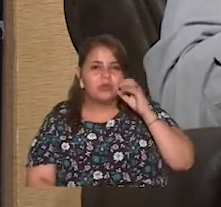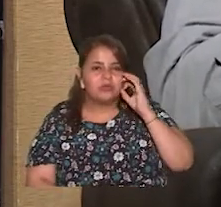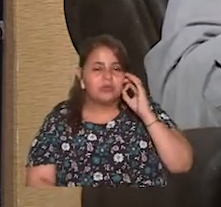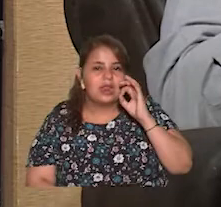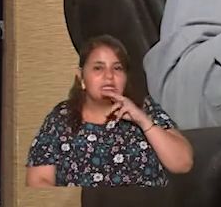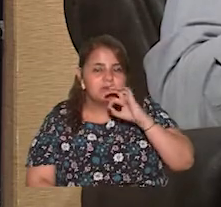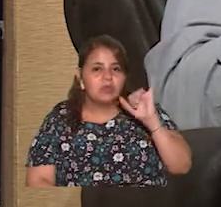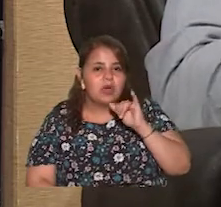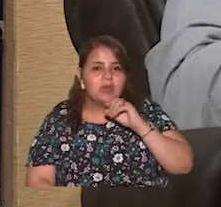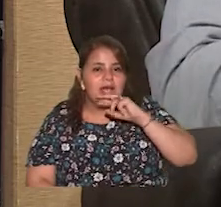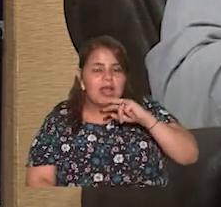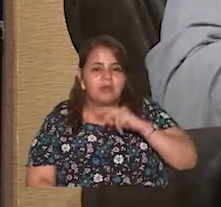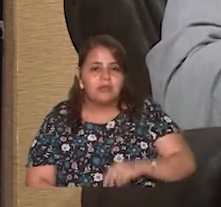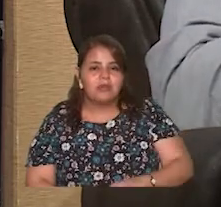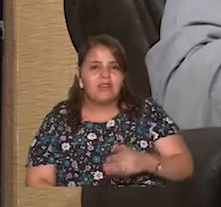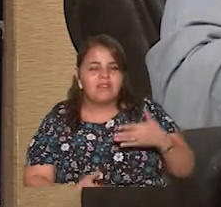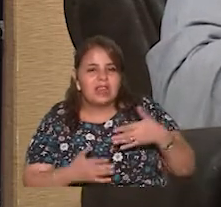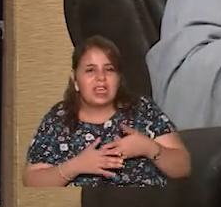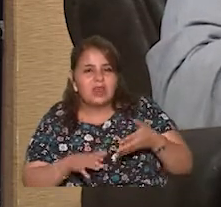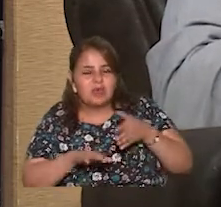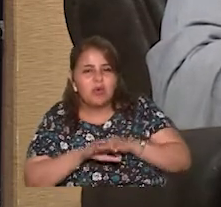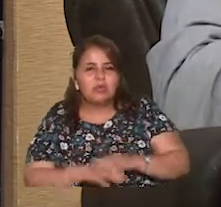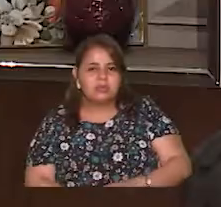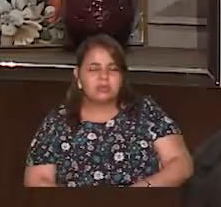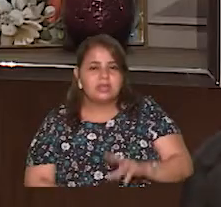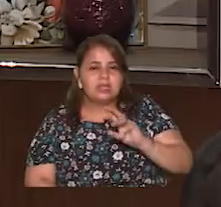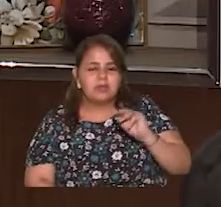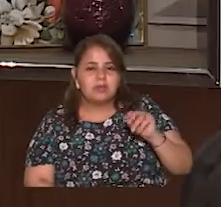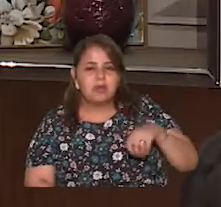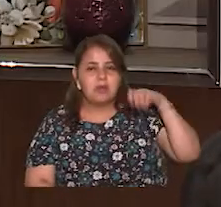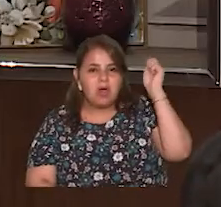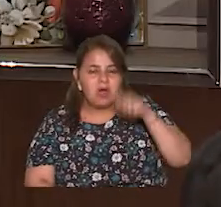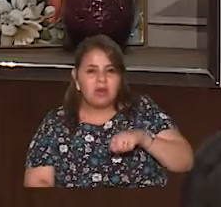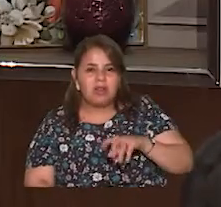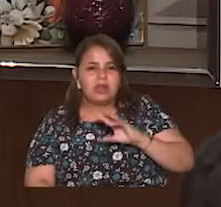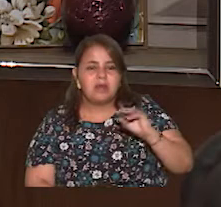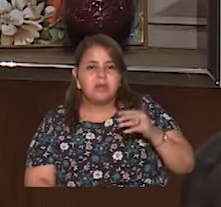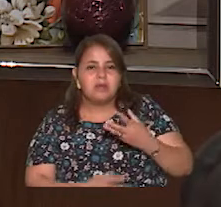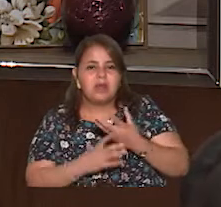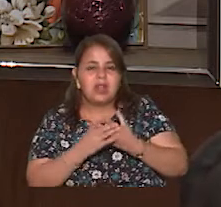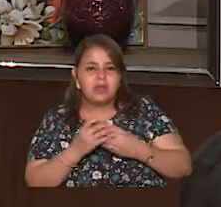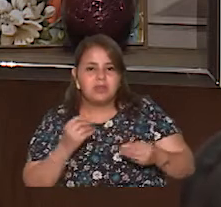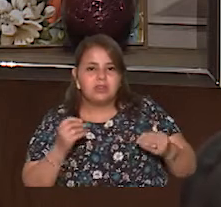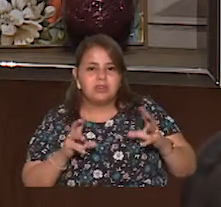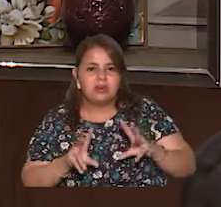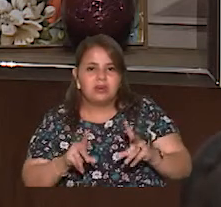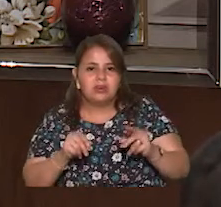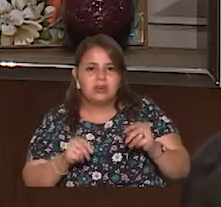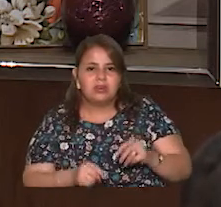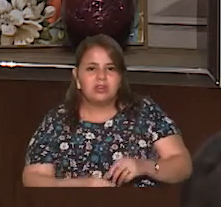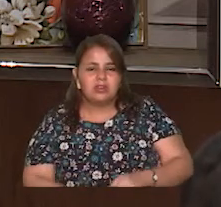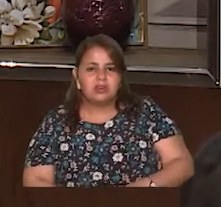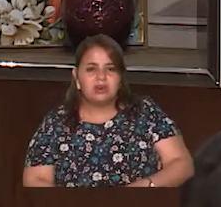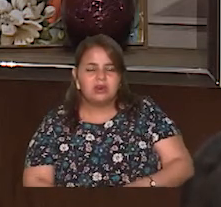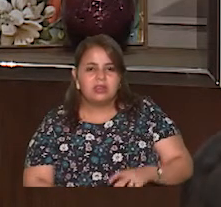لا هتولد للأسف موت. وموت محتاجة قرار زي الابن الضال كده، أقوم الآن. محتاجة قرار؟ طبعا